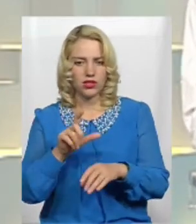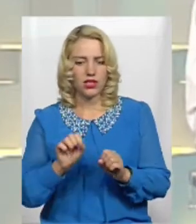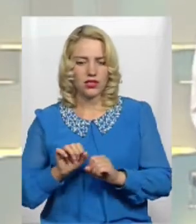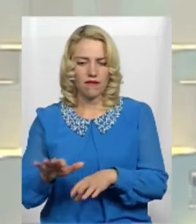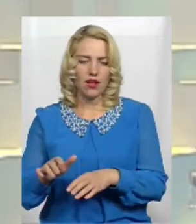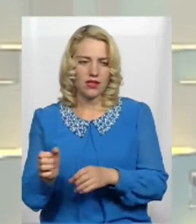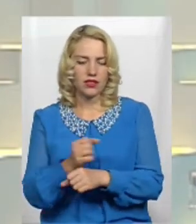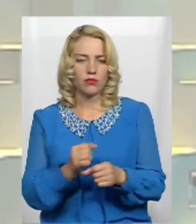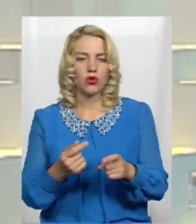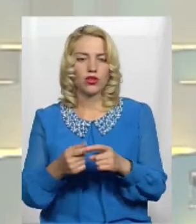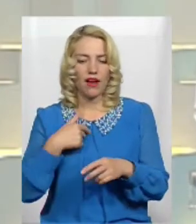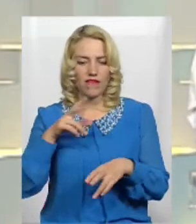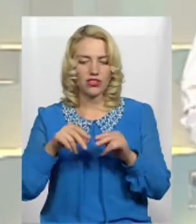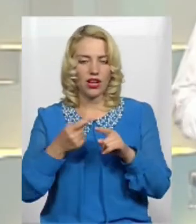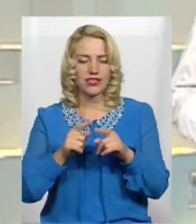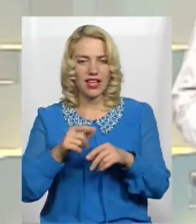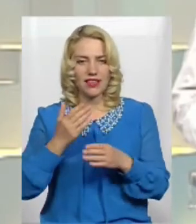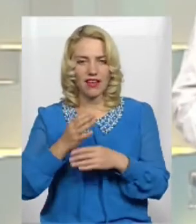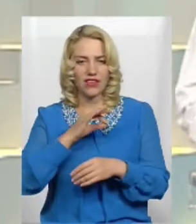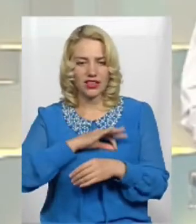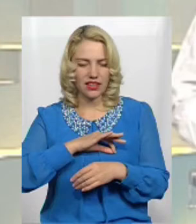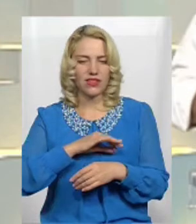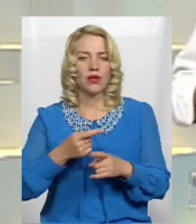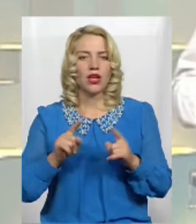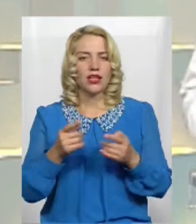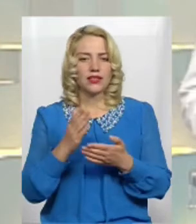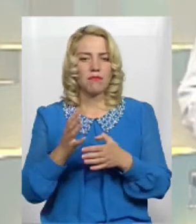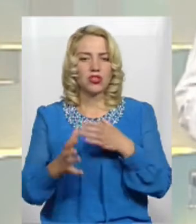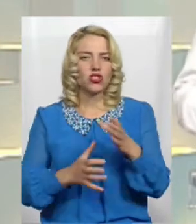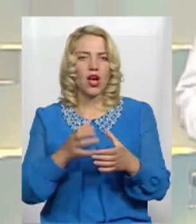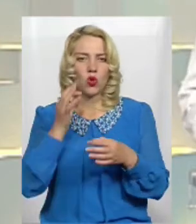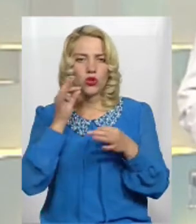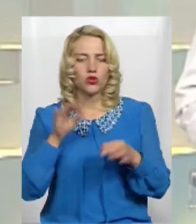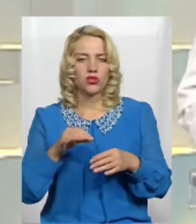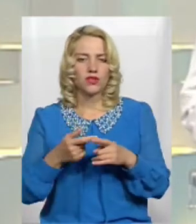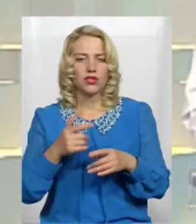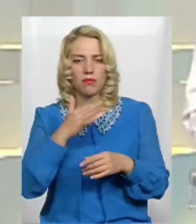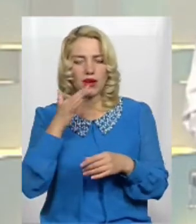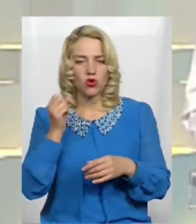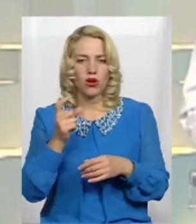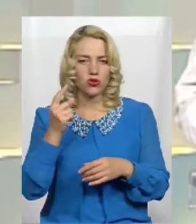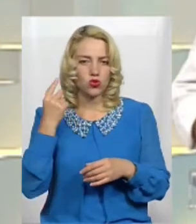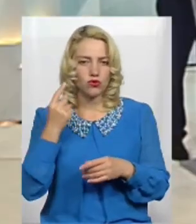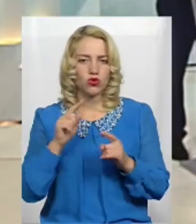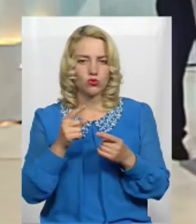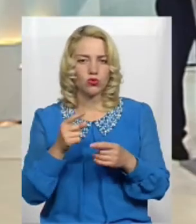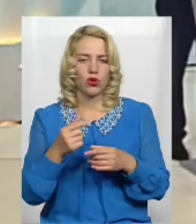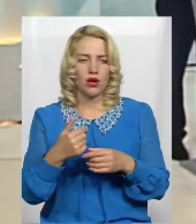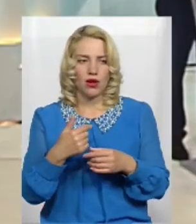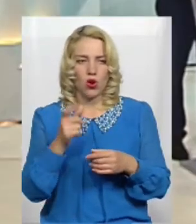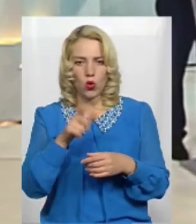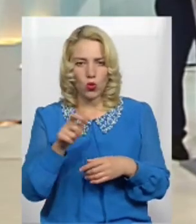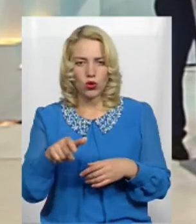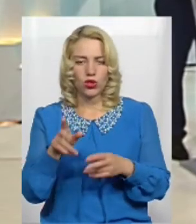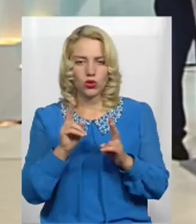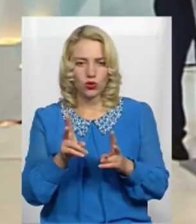Так, я вважаю, що це буде ефективним, тому що це є і міжнародний досвід. І врешті-решт, дійсно, неодноразово чув такі запитання. Ну чому, вибачте мене,